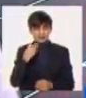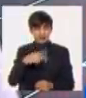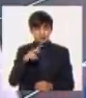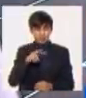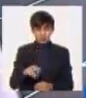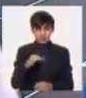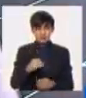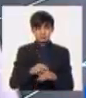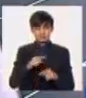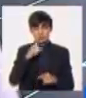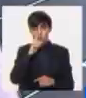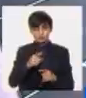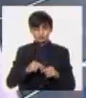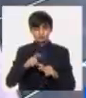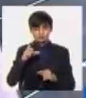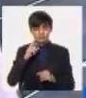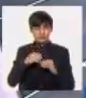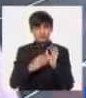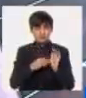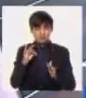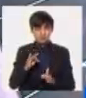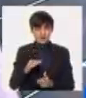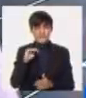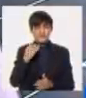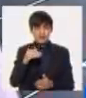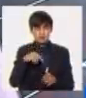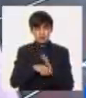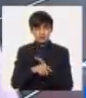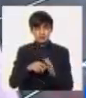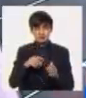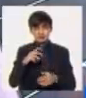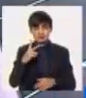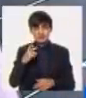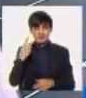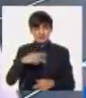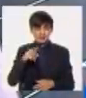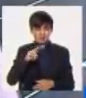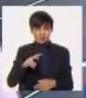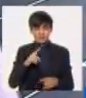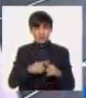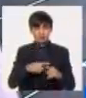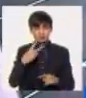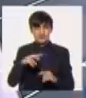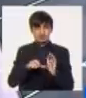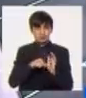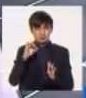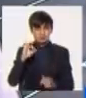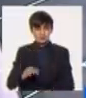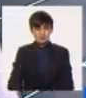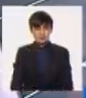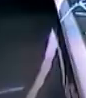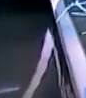года 19%. У Facebook стоимость ценной бумаги $220. Прогноз плюс 26%.